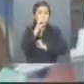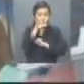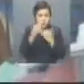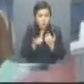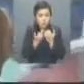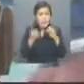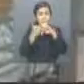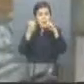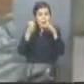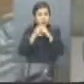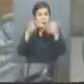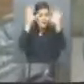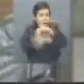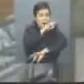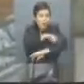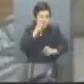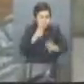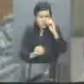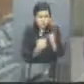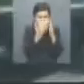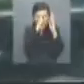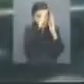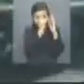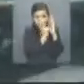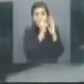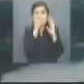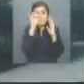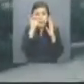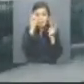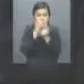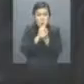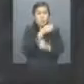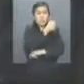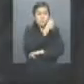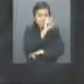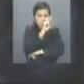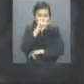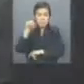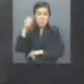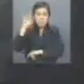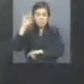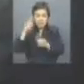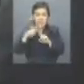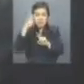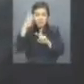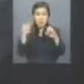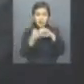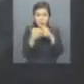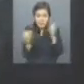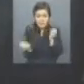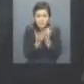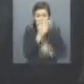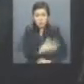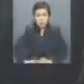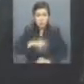อกควันใน8จังหวัดภาคเหนือพบว่าในช่วงวันที่12ถึง18กุมภาพันธ์ผู้ป่วยโรคระบบทางเดินหายใจทุกชนิด